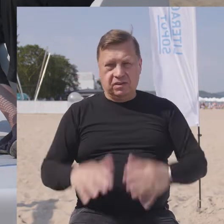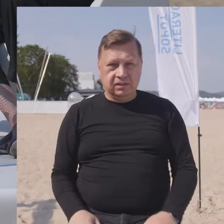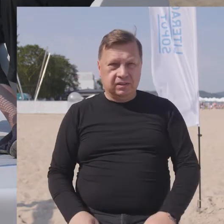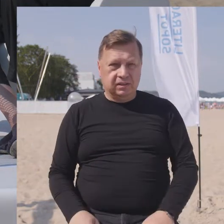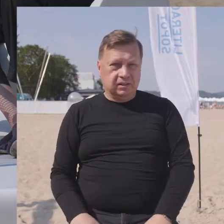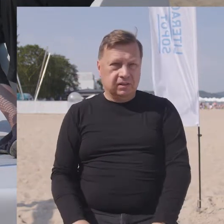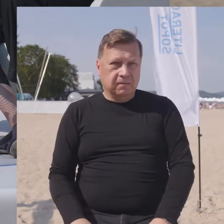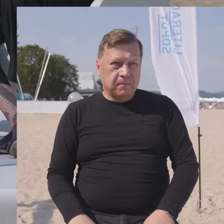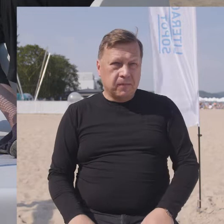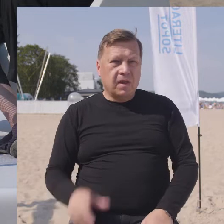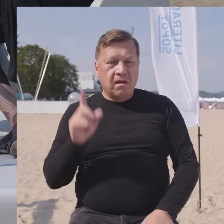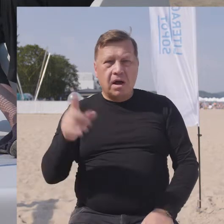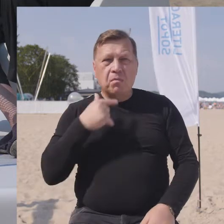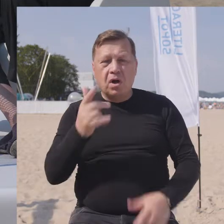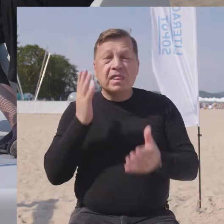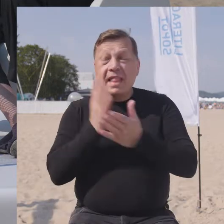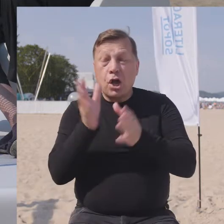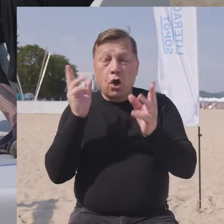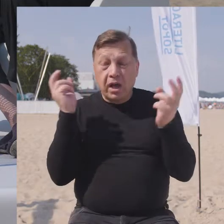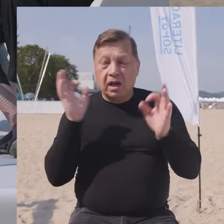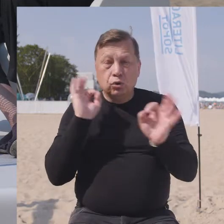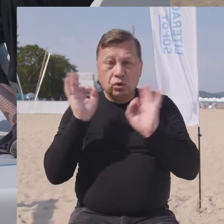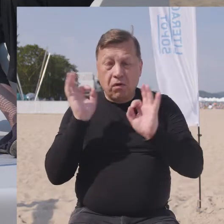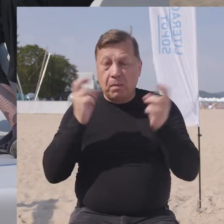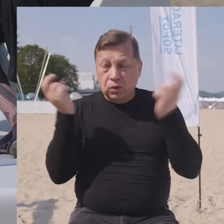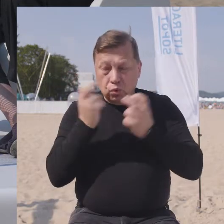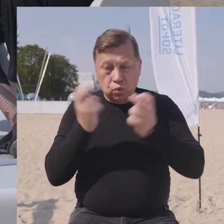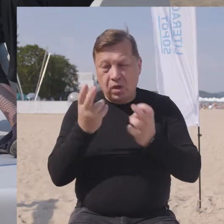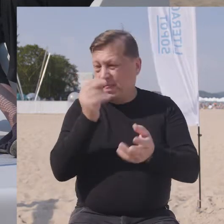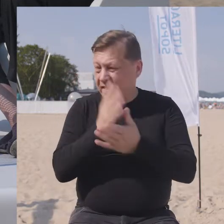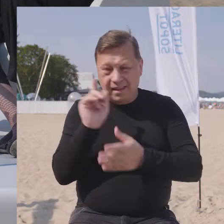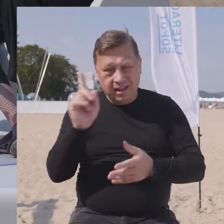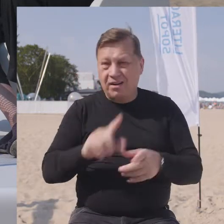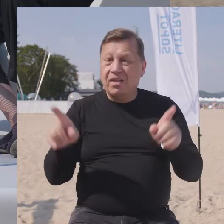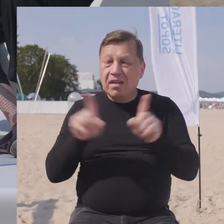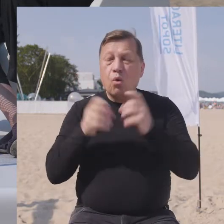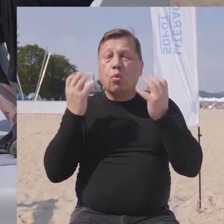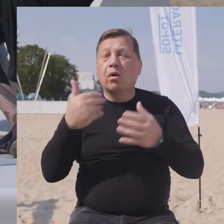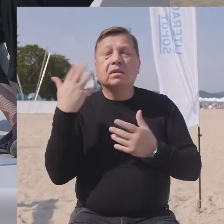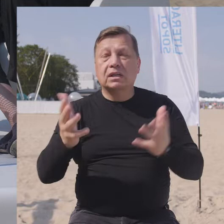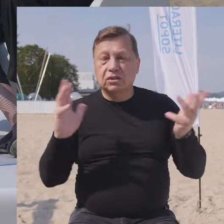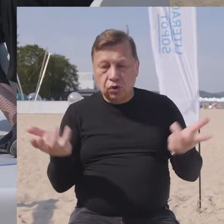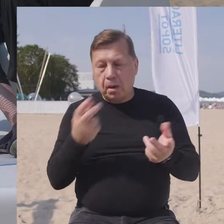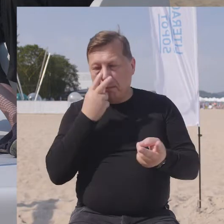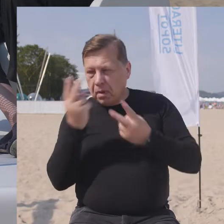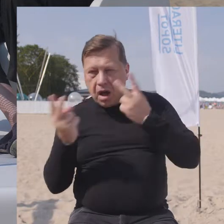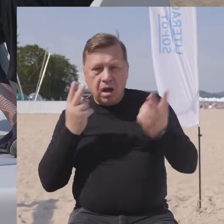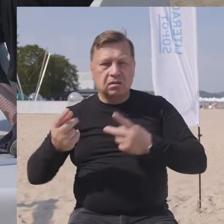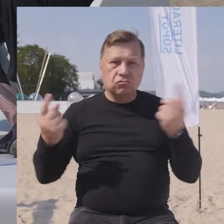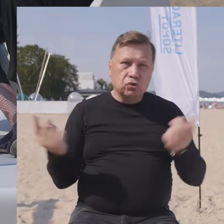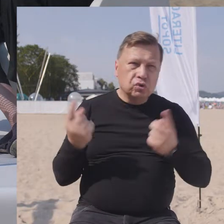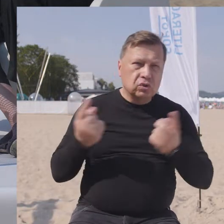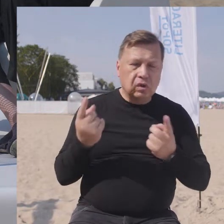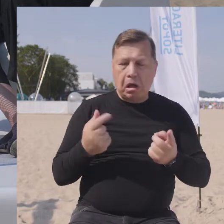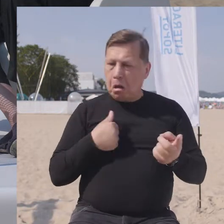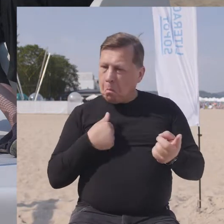w pewnym sensie już nie tylko szukania informacji, ale właśnie przejrzenia się, czy takiej sytuacji, w której